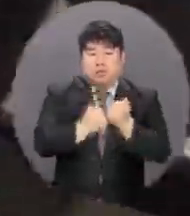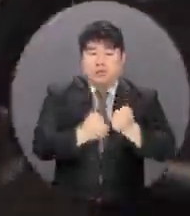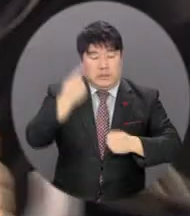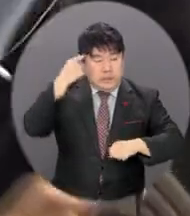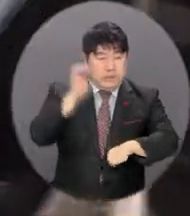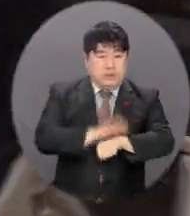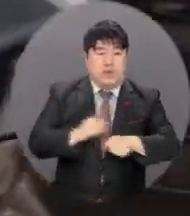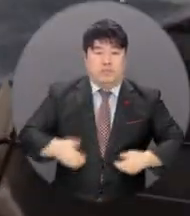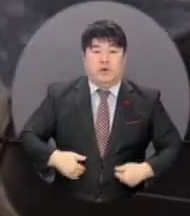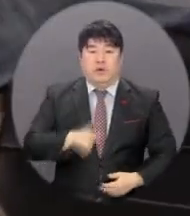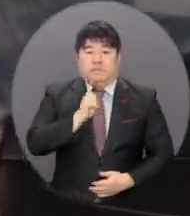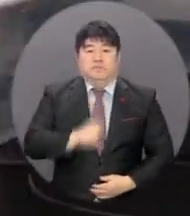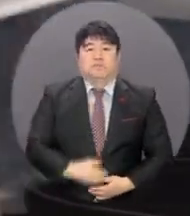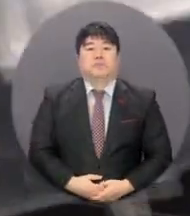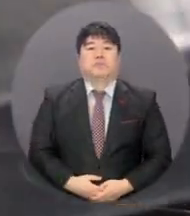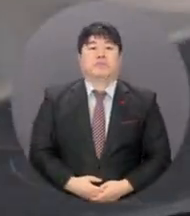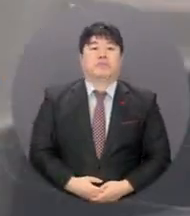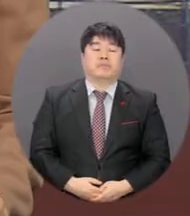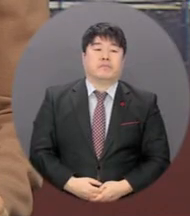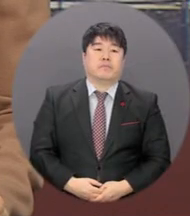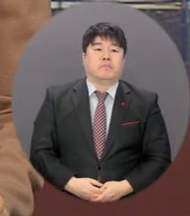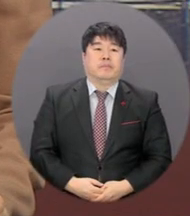뉴스 송정근입니다.